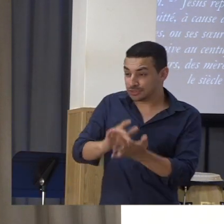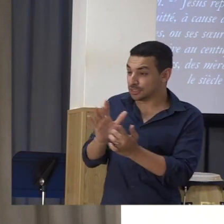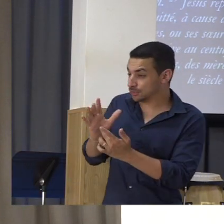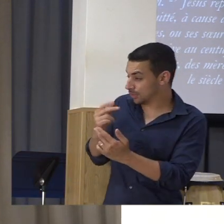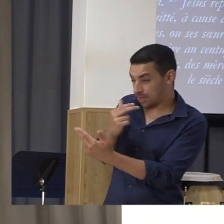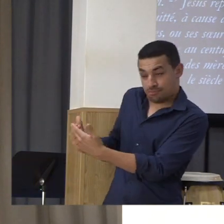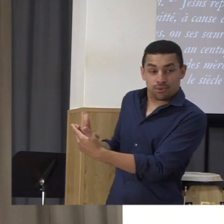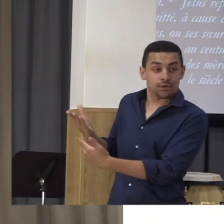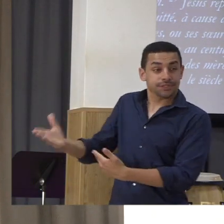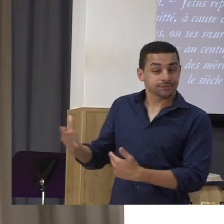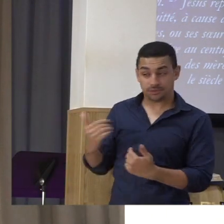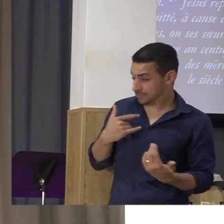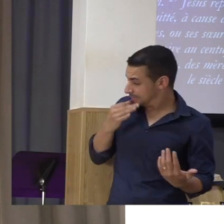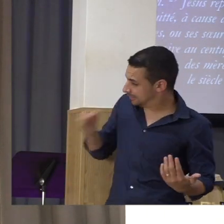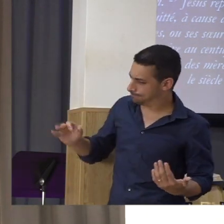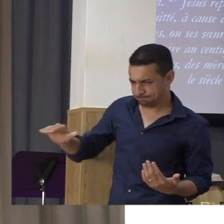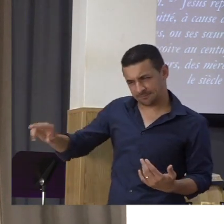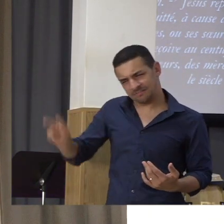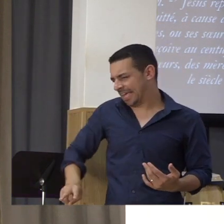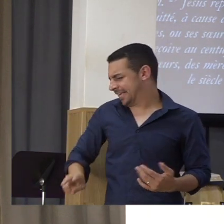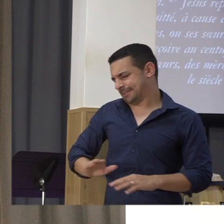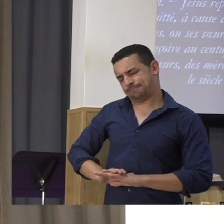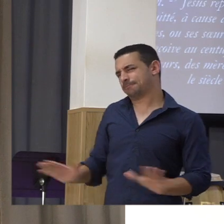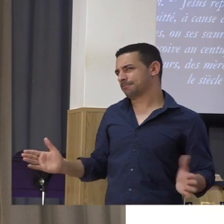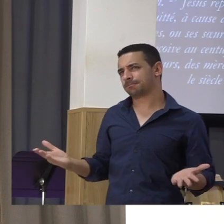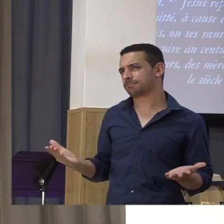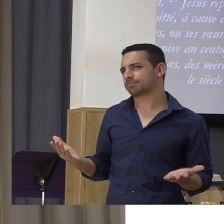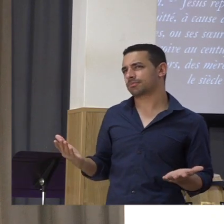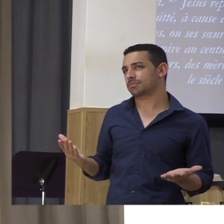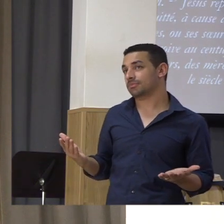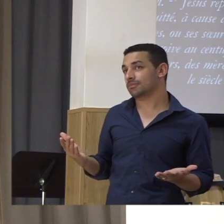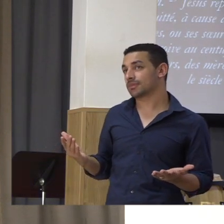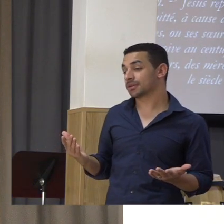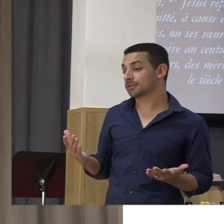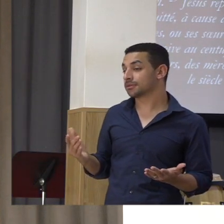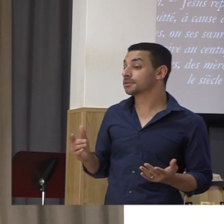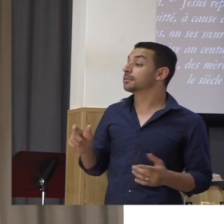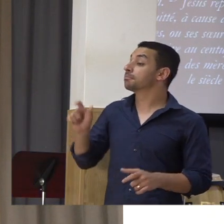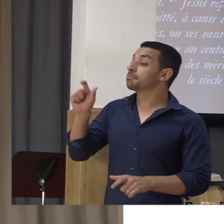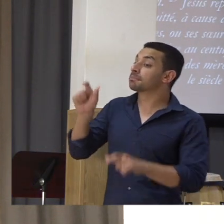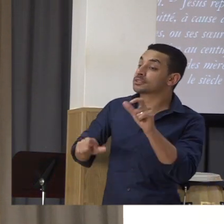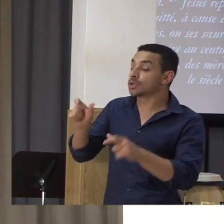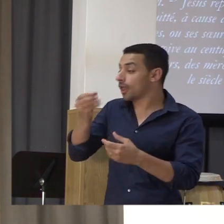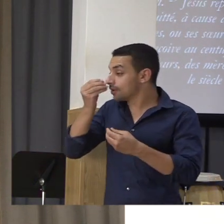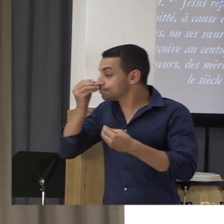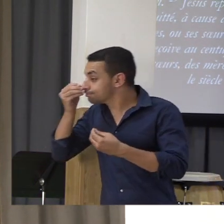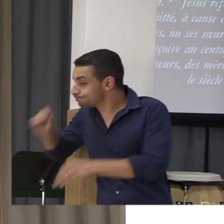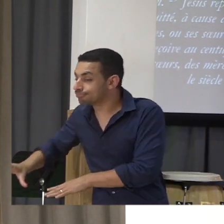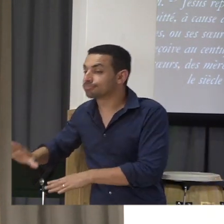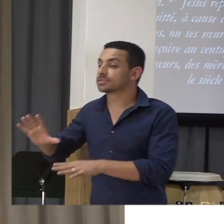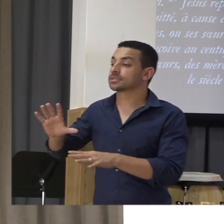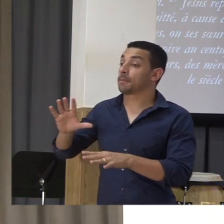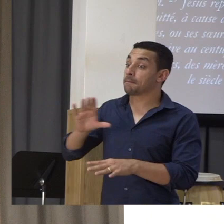répondit, je vous l'ai dit en vérité, il n'est personne qui, ayant quitté